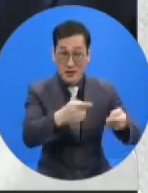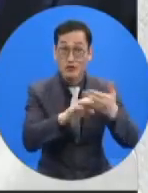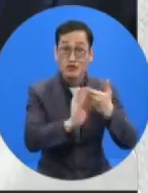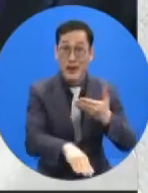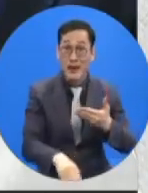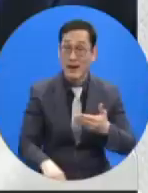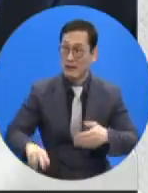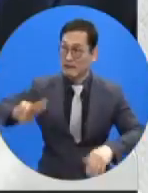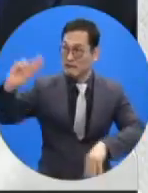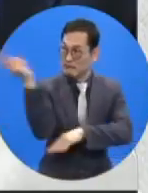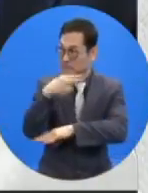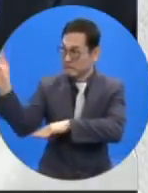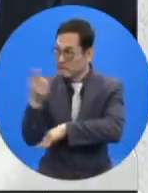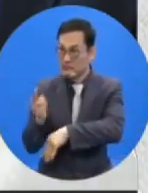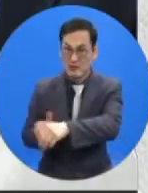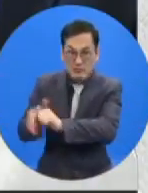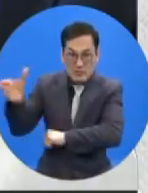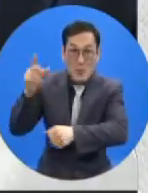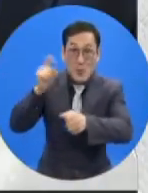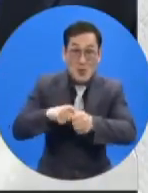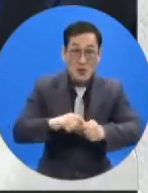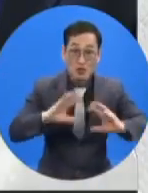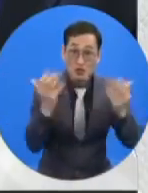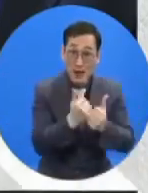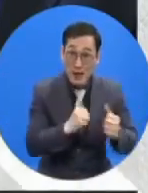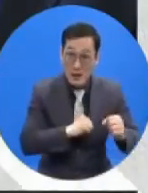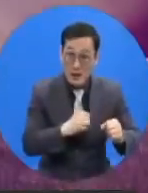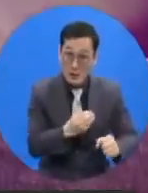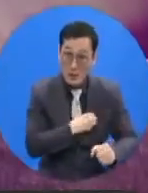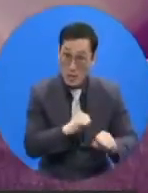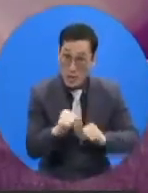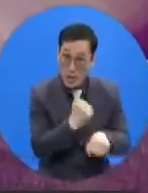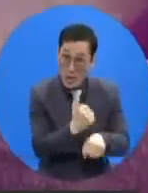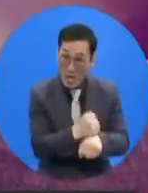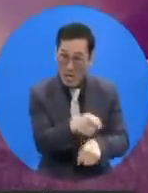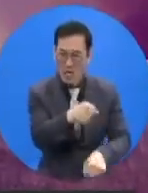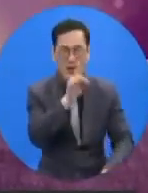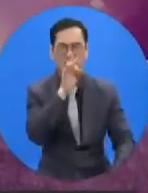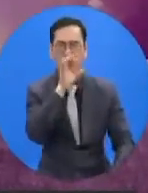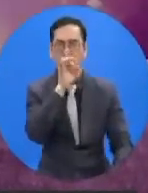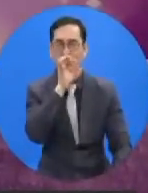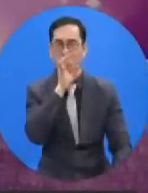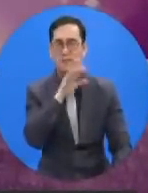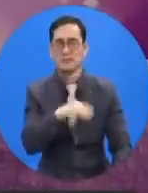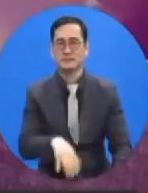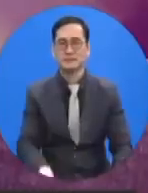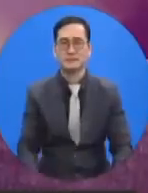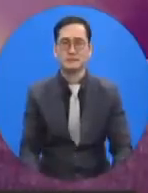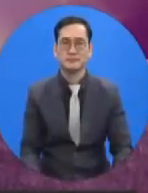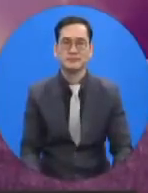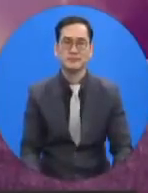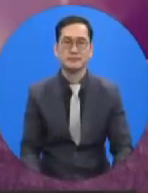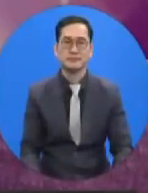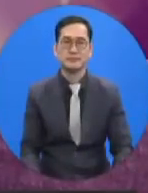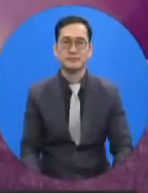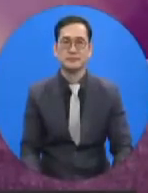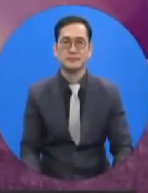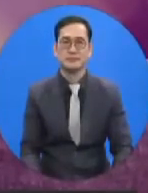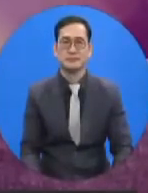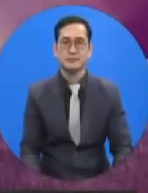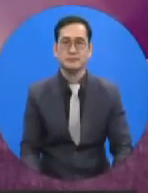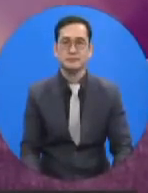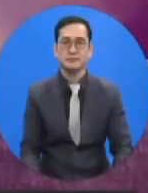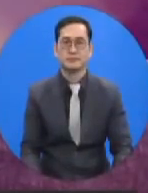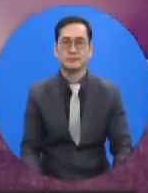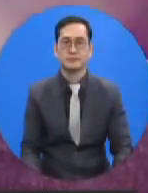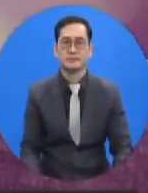나라가 결단 나죠. 큰일 나죠. 예. 박성기 대변인 개인 의견. 예. 들었습니다. 조국 전 장관과 관련된 뉴스. 뭔가